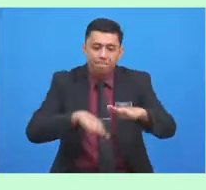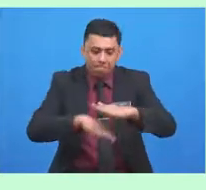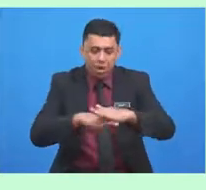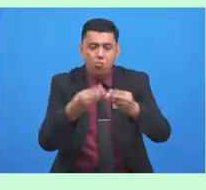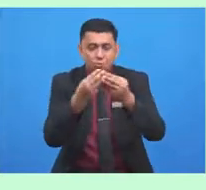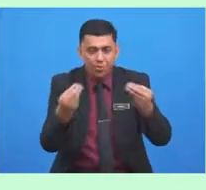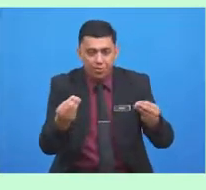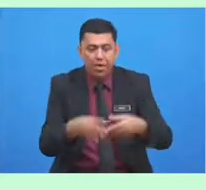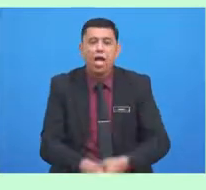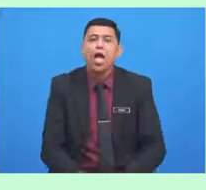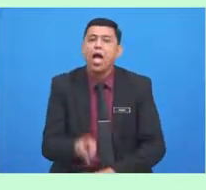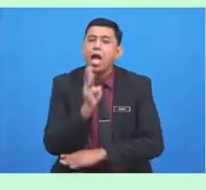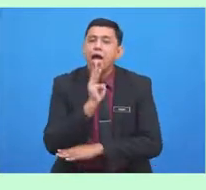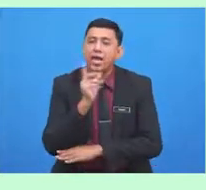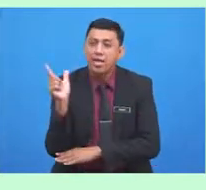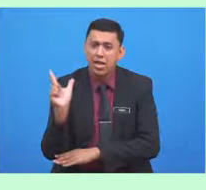lintang eksmosfera.